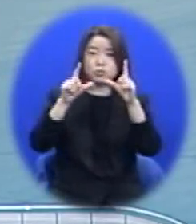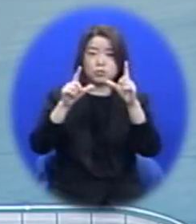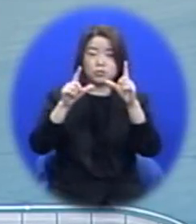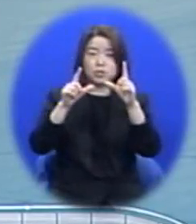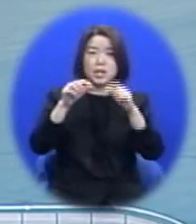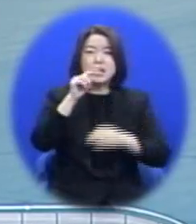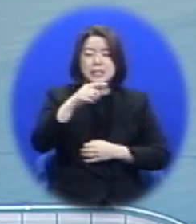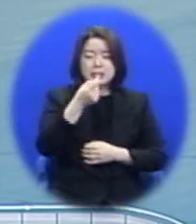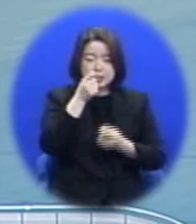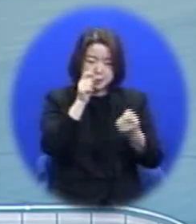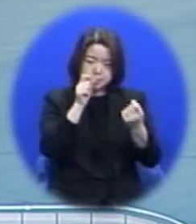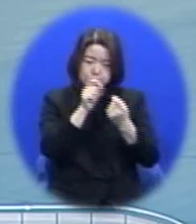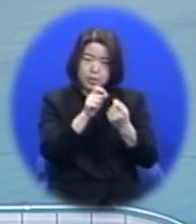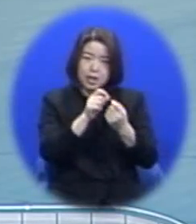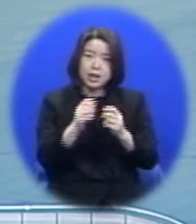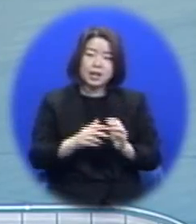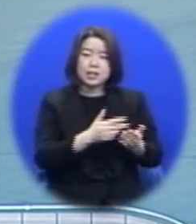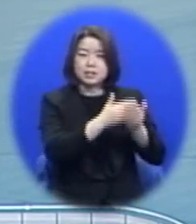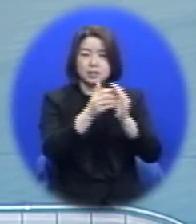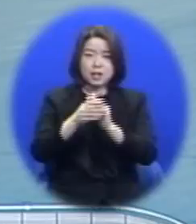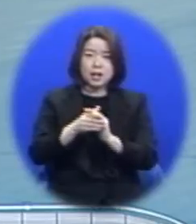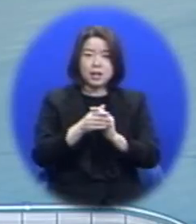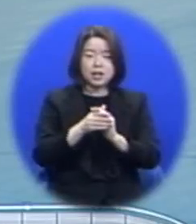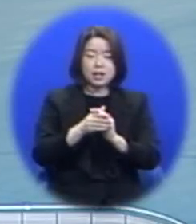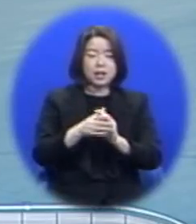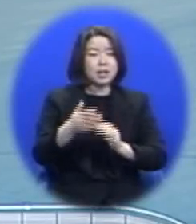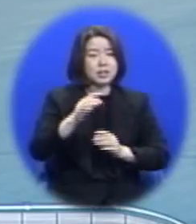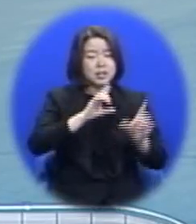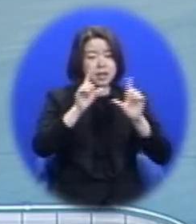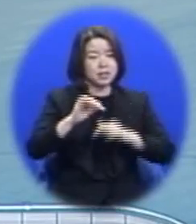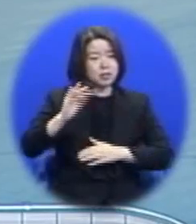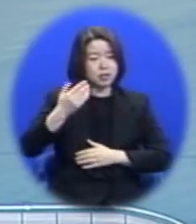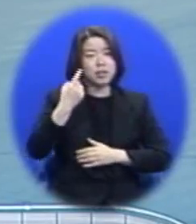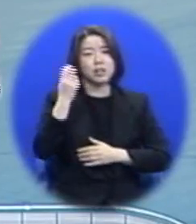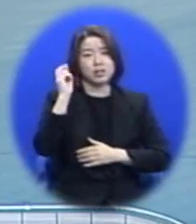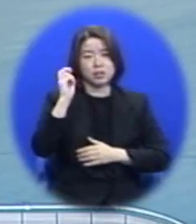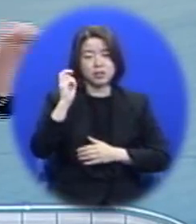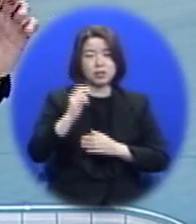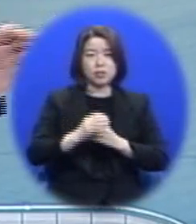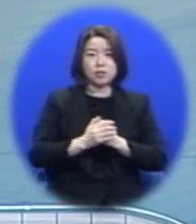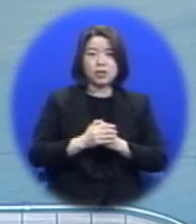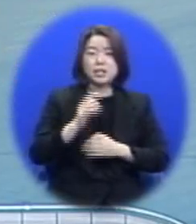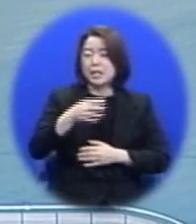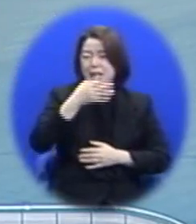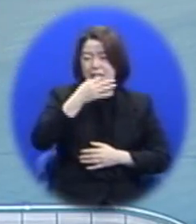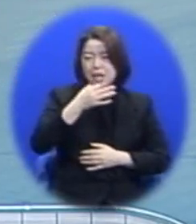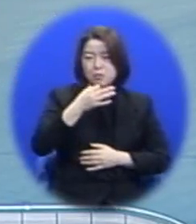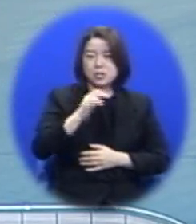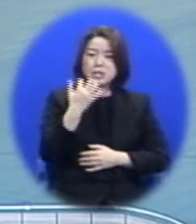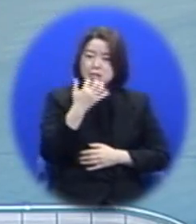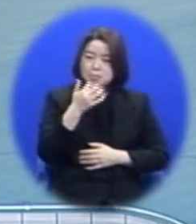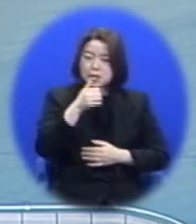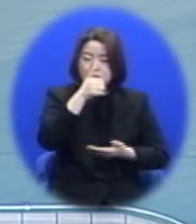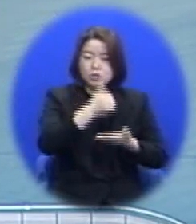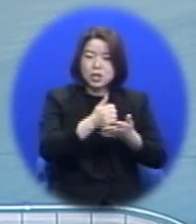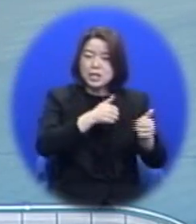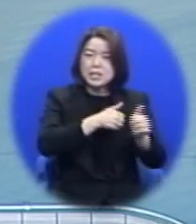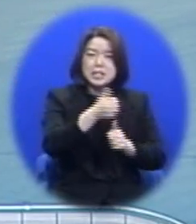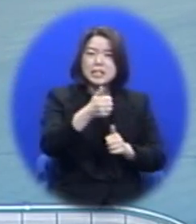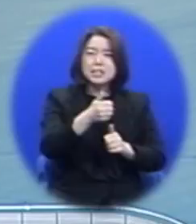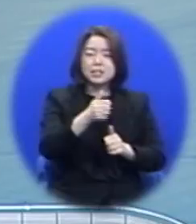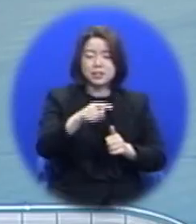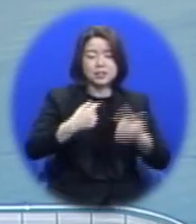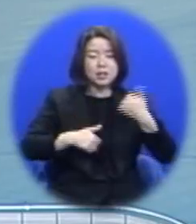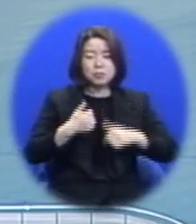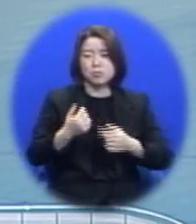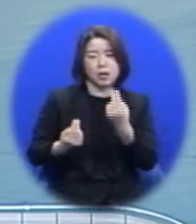주님과 친밀히 동행하는 삶을 살게 되는 것, 이거는 그저 탐심이나 음란의 죄를 이기는 것과 비교할 수 없어요.